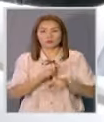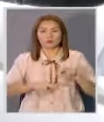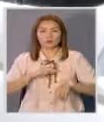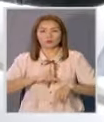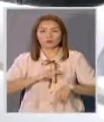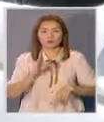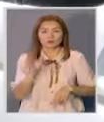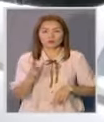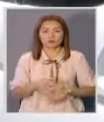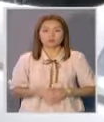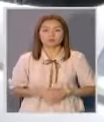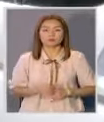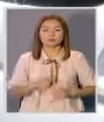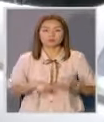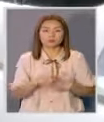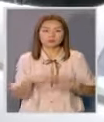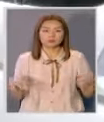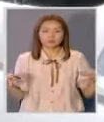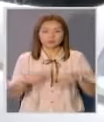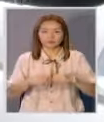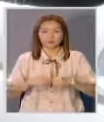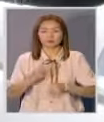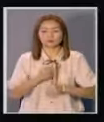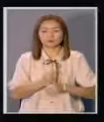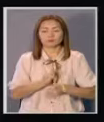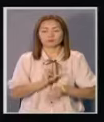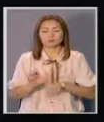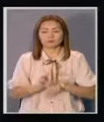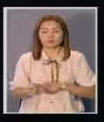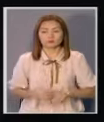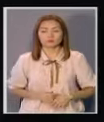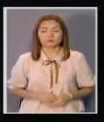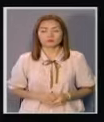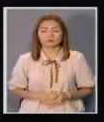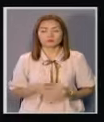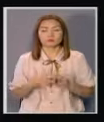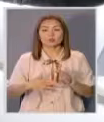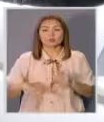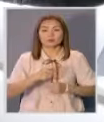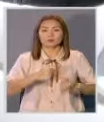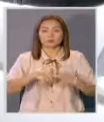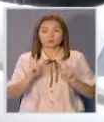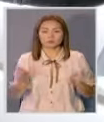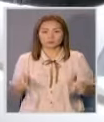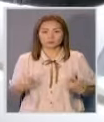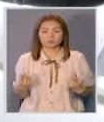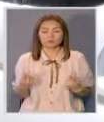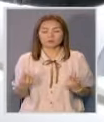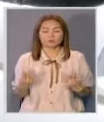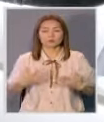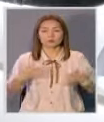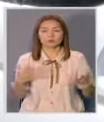мақсатында. Кәсіпкерлер бірігіп, бір өнімді шығару мақсатында. Ауыл мекендерде кәсіпкерлікті дамыту үшін